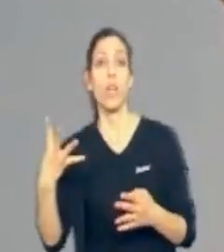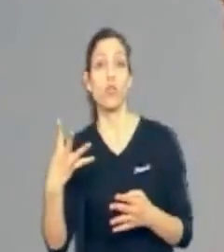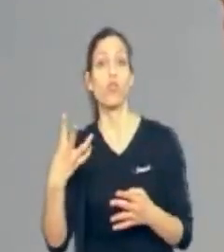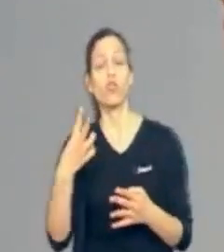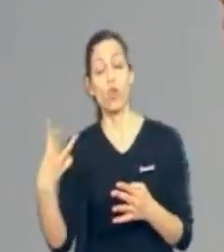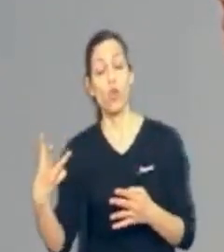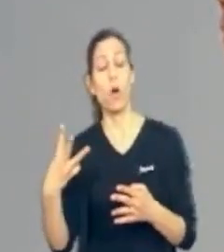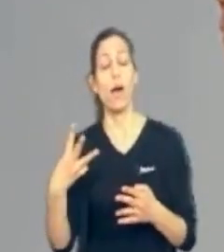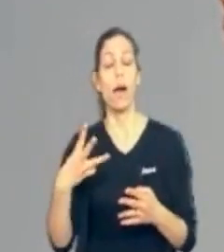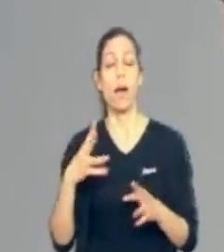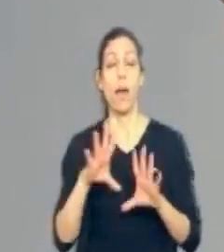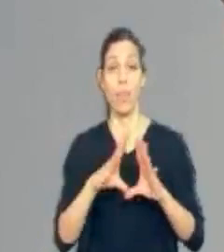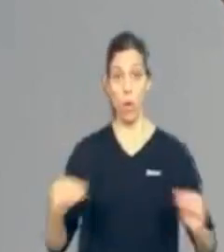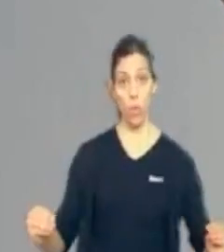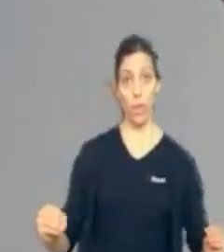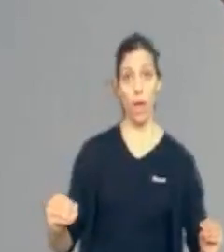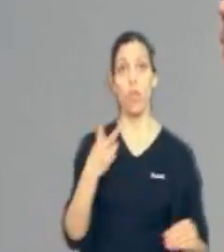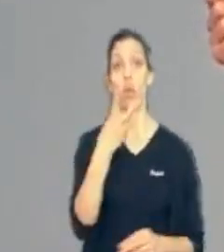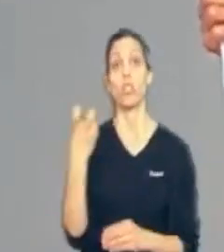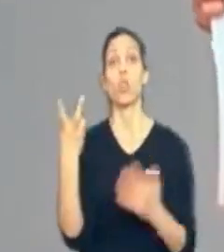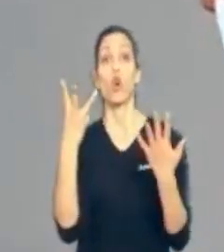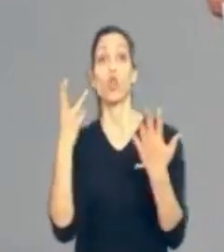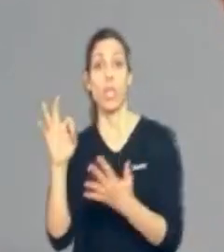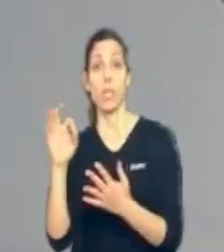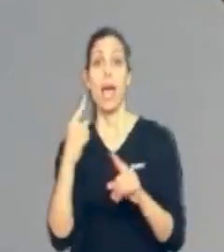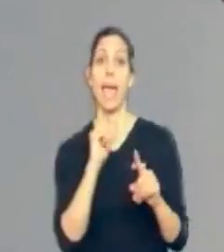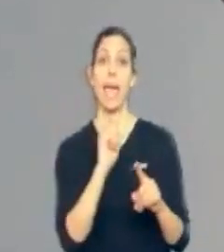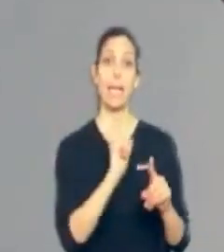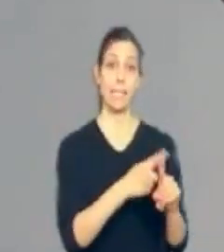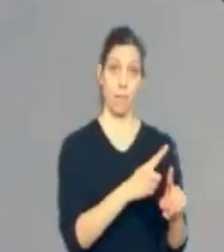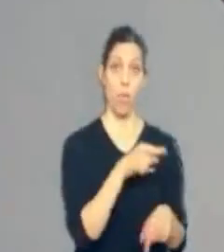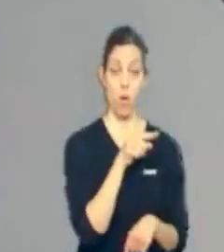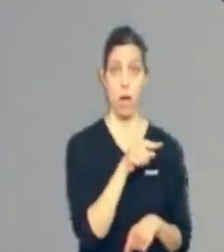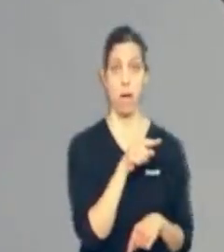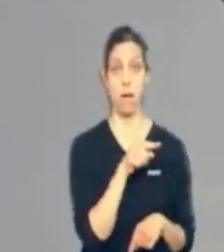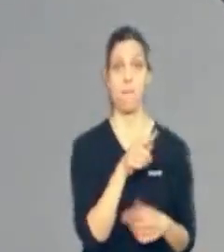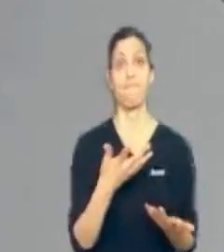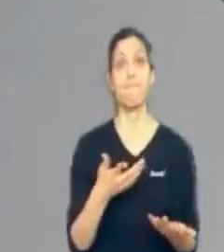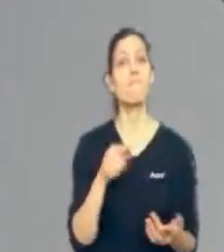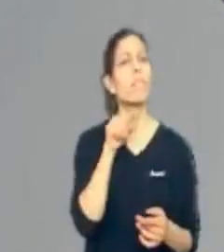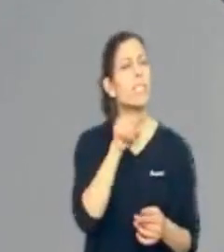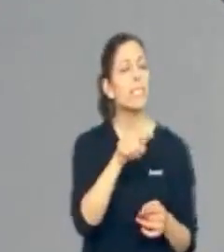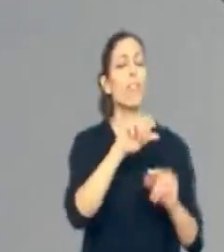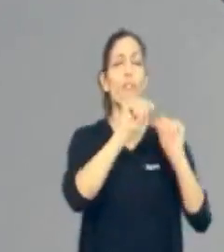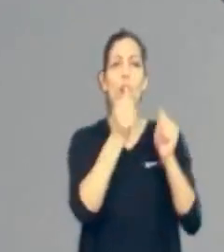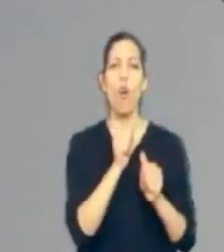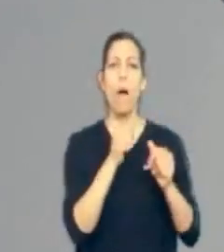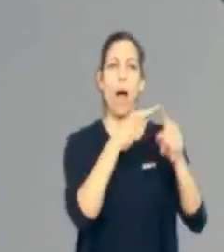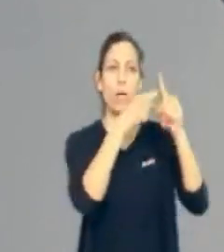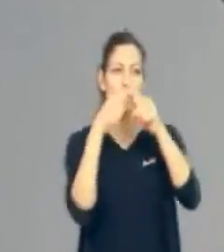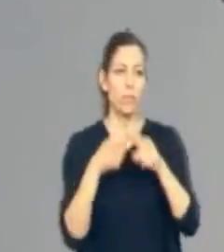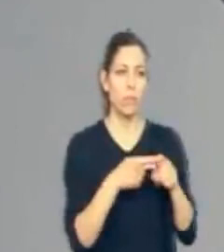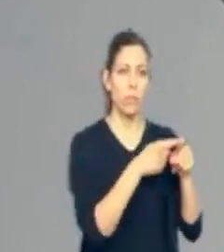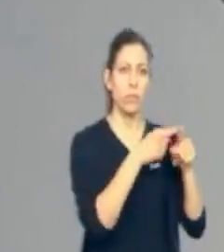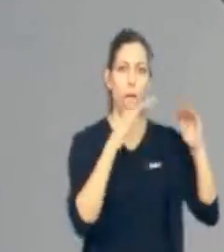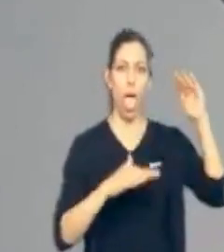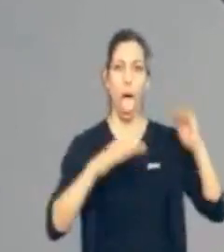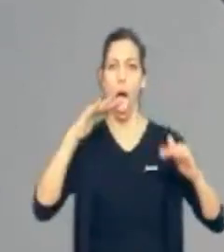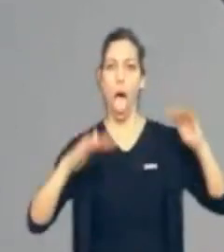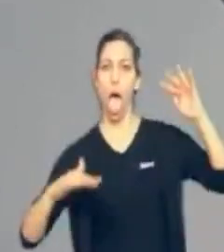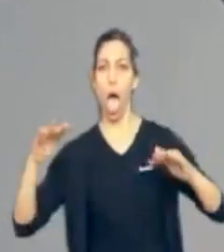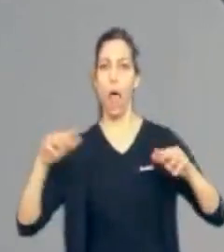Andalusia i 280 a Extremadura. Per així se trenca Espanya, per el